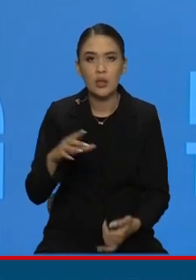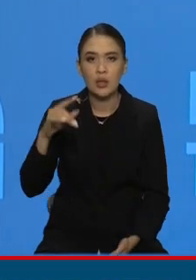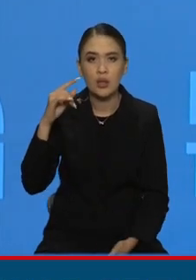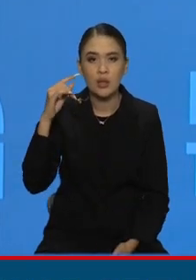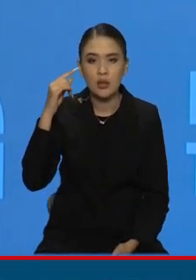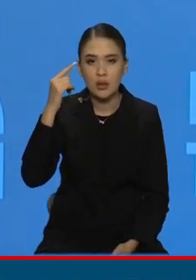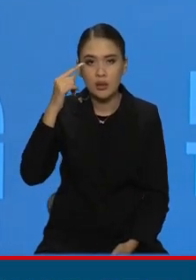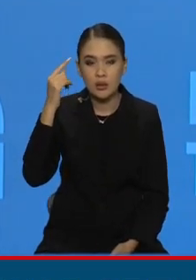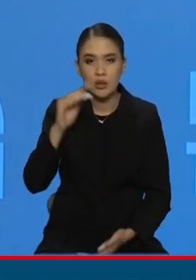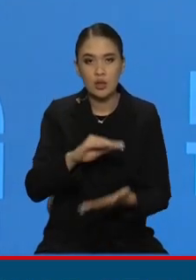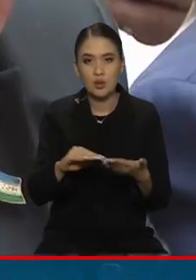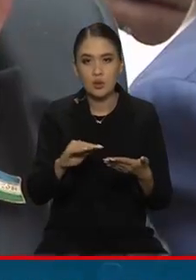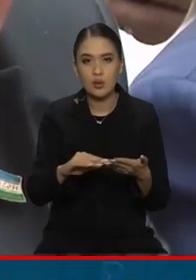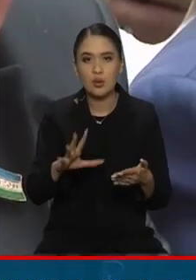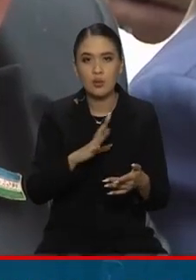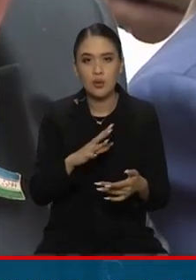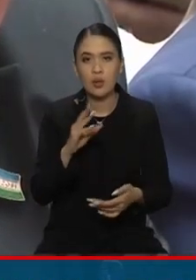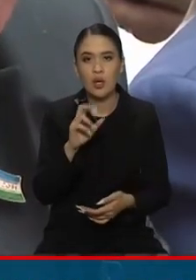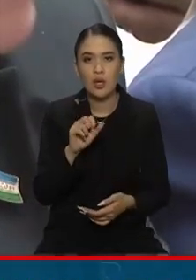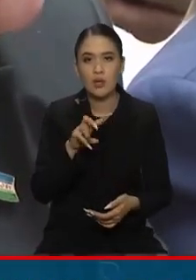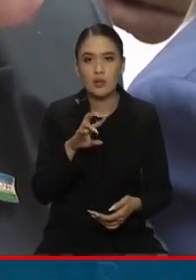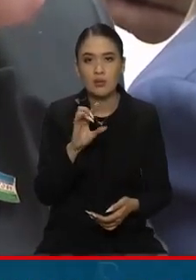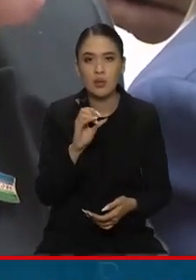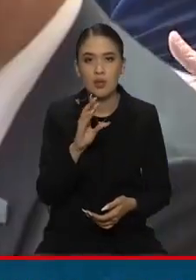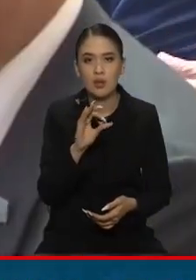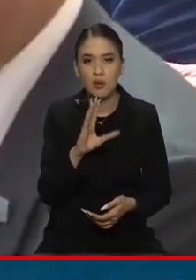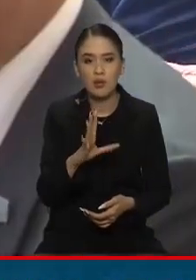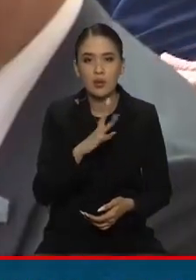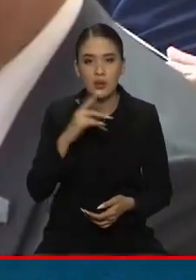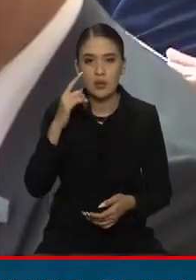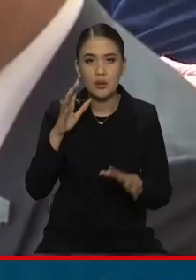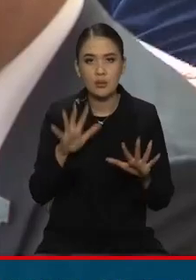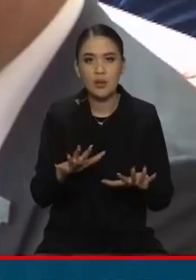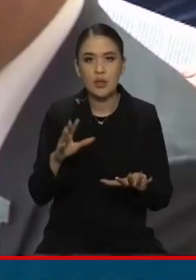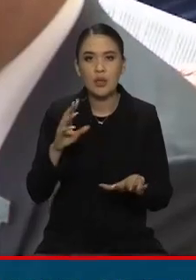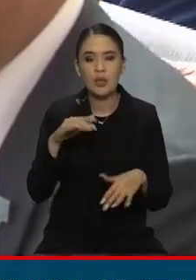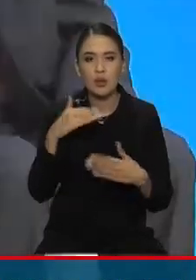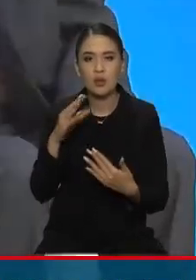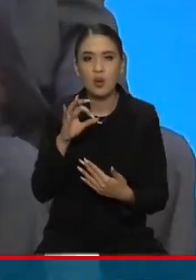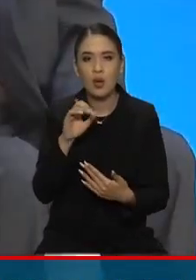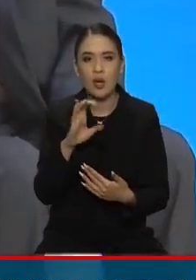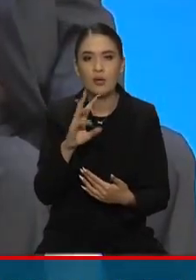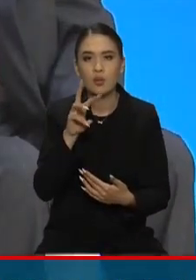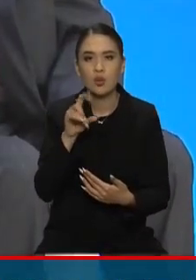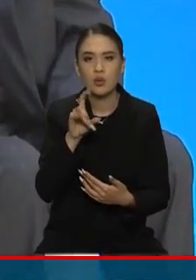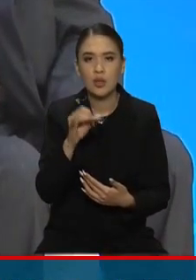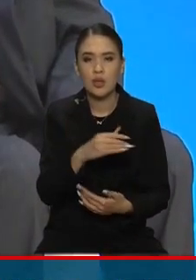Қырғызстан жазушылар одағының төрағасы Нұрлан Қалыбеков Қырғызстанда Кемел Тоқаевтың музейін ашуды ұсынды.